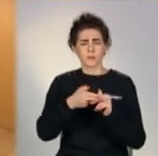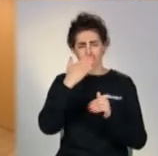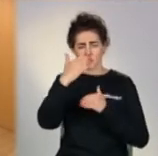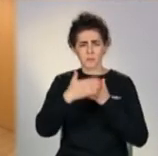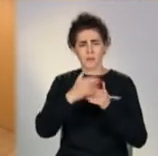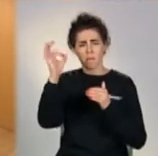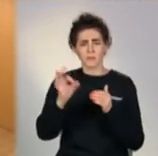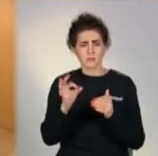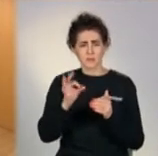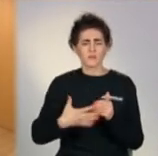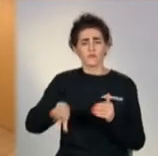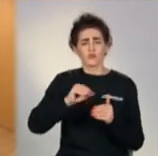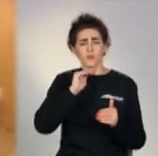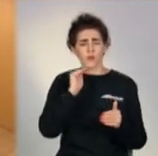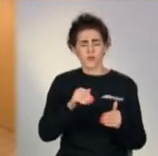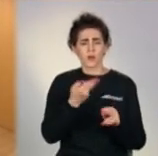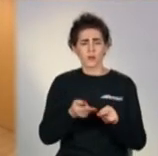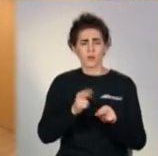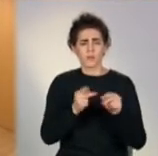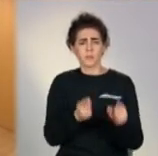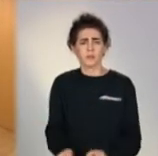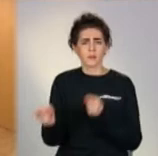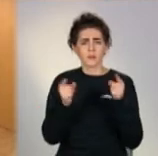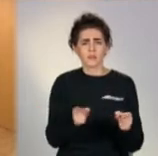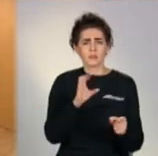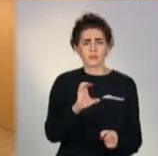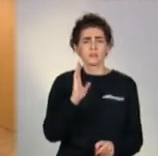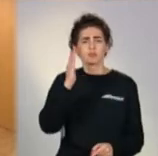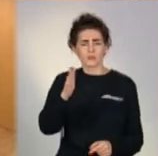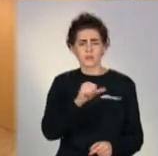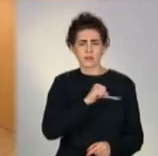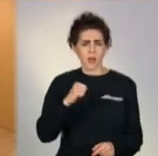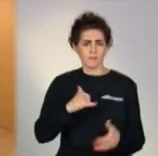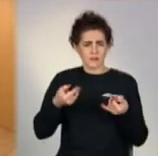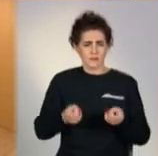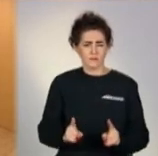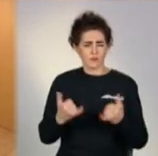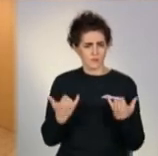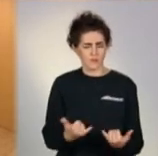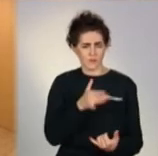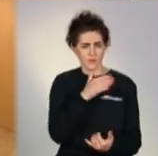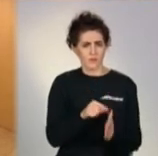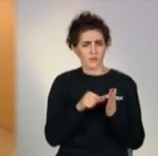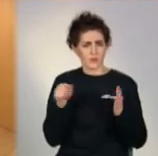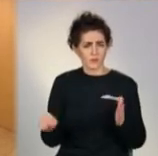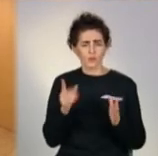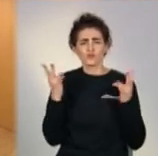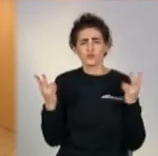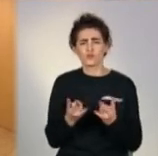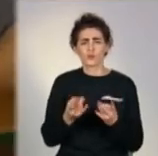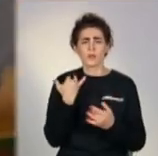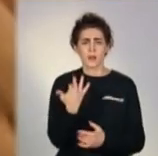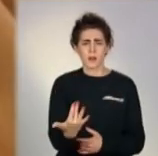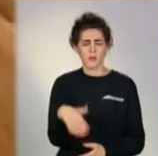87% з тих вакансій, які перейшли з перспективних вже в актуальні і де була вже потреба в кадрах